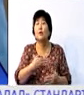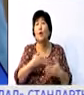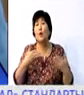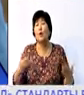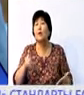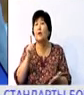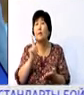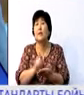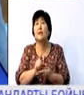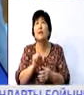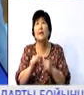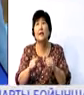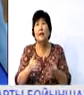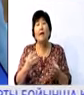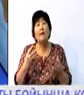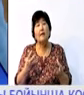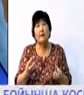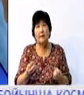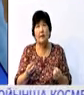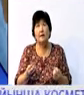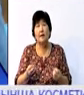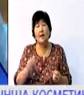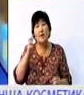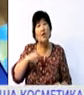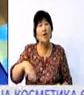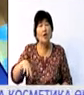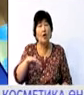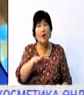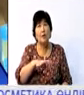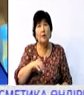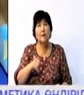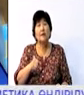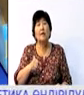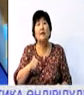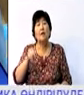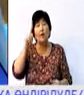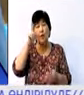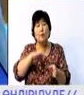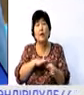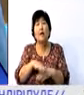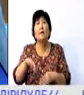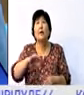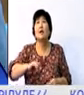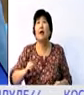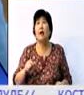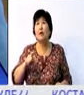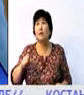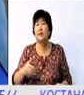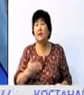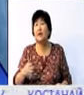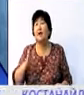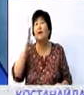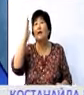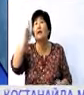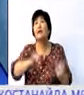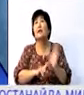міндет жүктелген. Енді еліміздің үмітін ақтаймыз. Барлық әріптесімді келіп